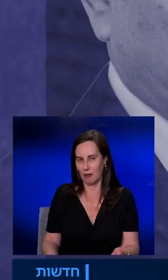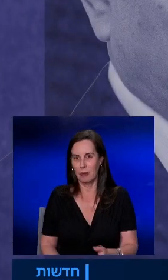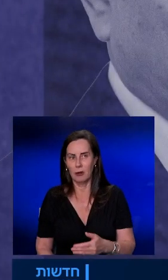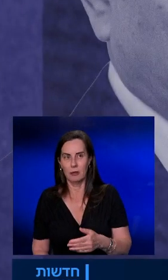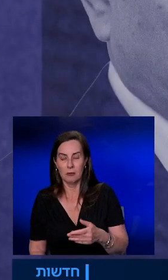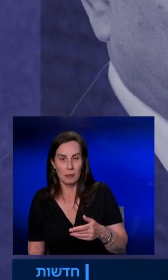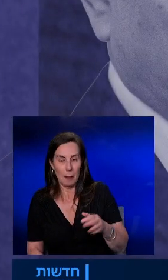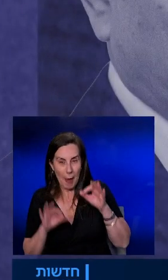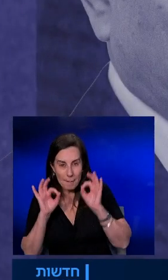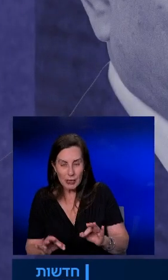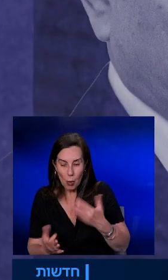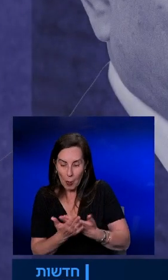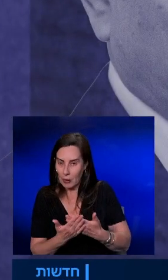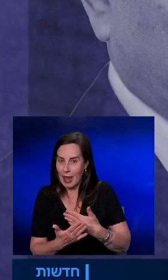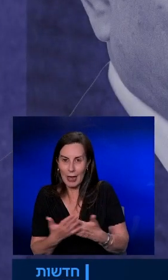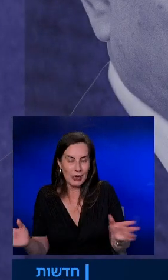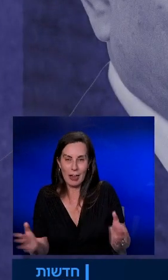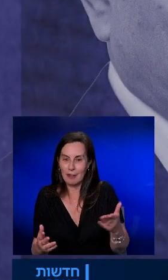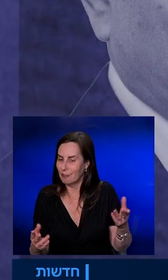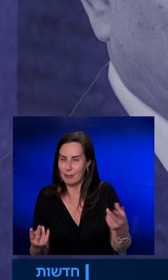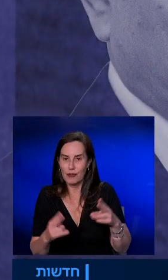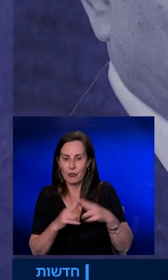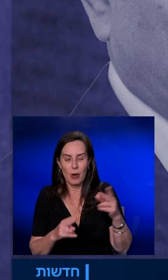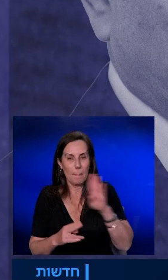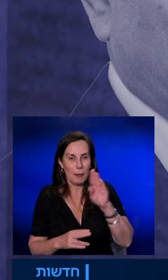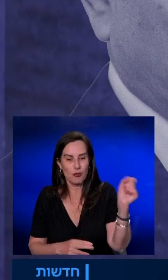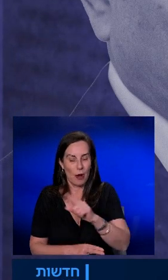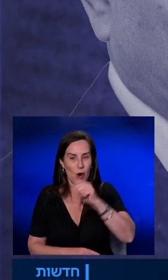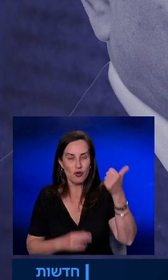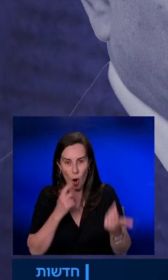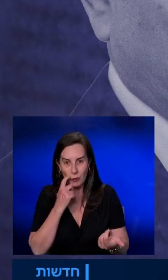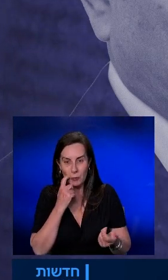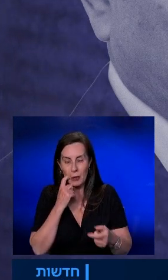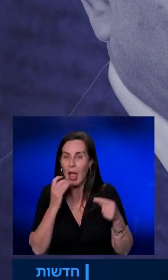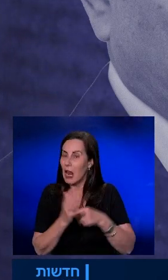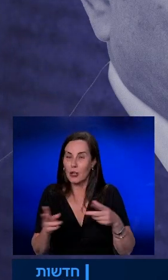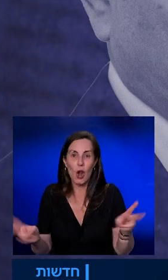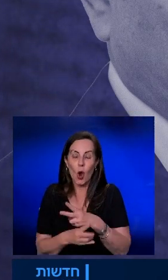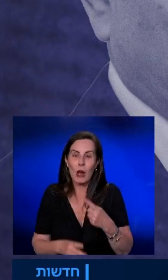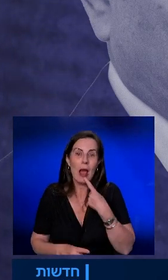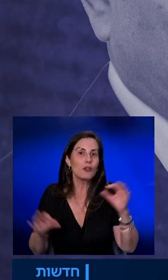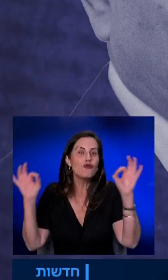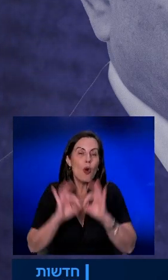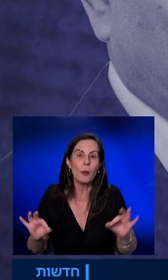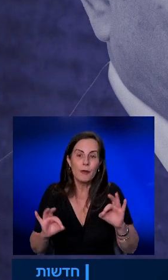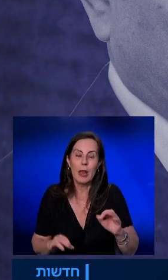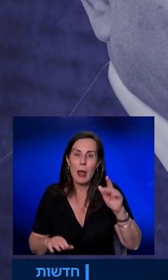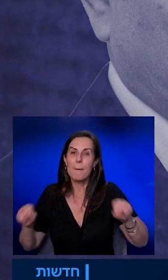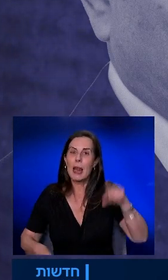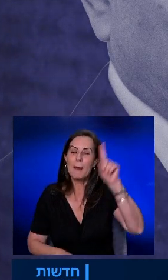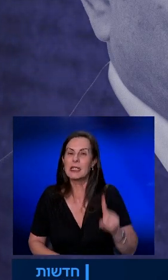בעולם המציאות והראיות אין פגישה עם נתניהו בשבוע הראשון מהמינוי שלך, ולכן לא יכלת לומר דבר לשאול אלוביץ'